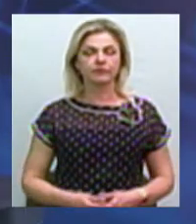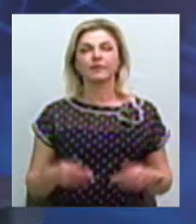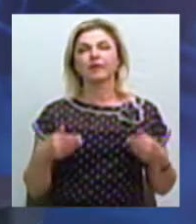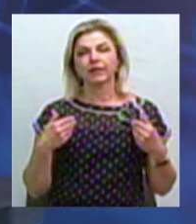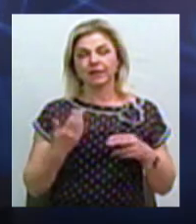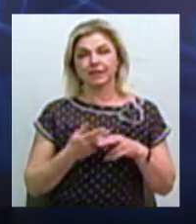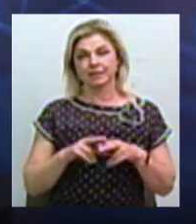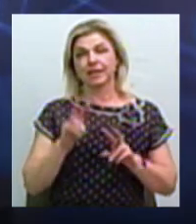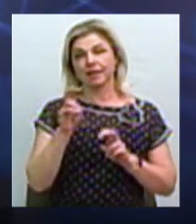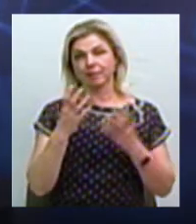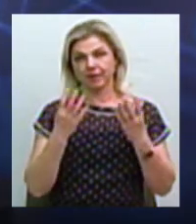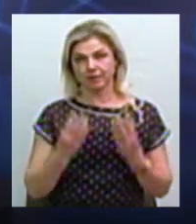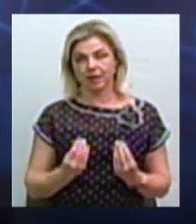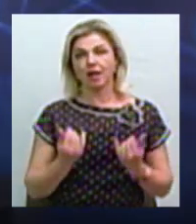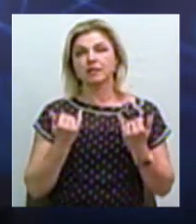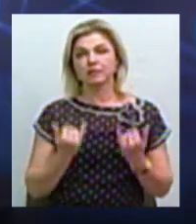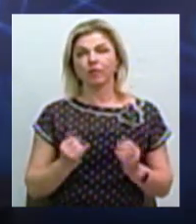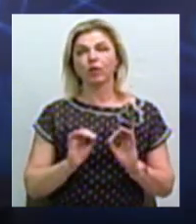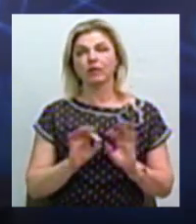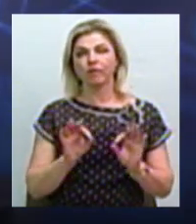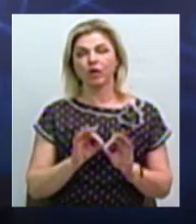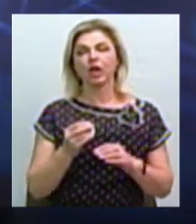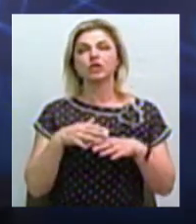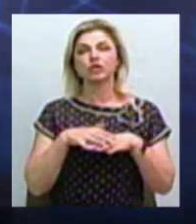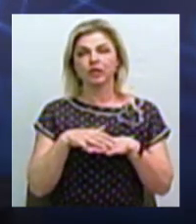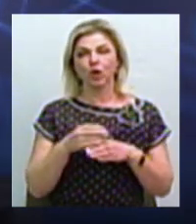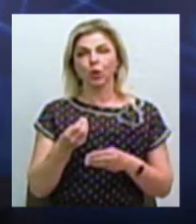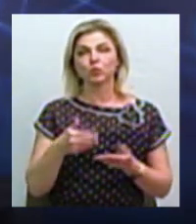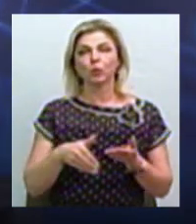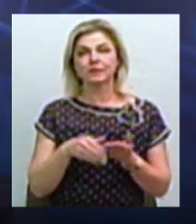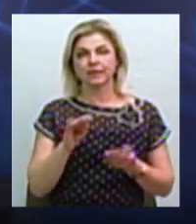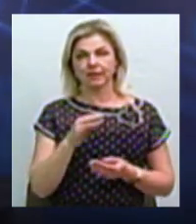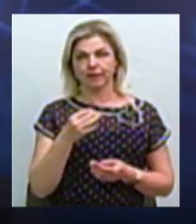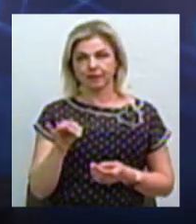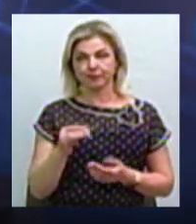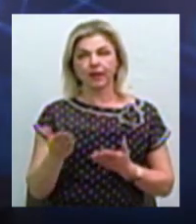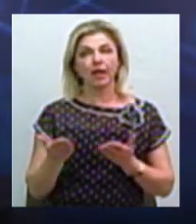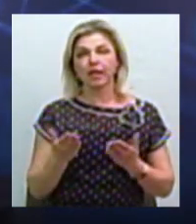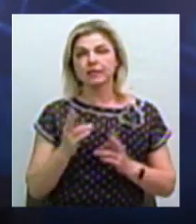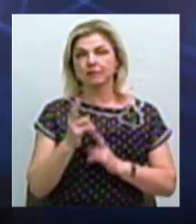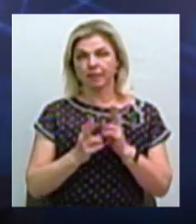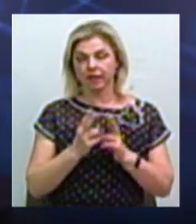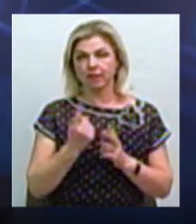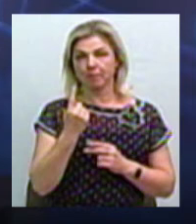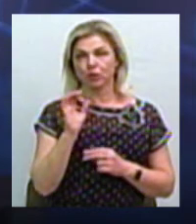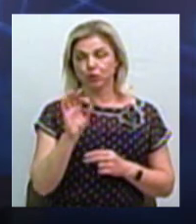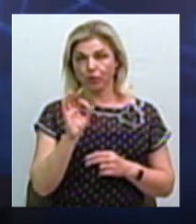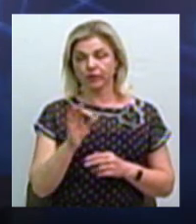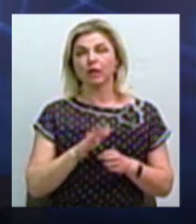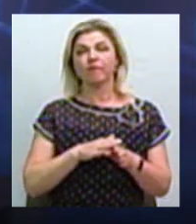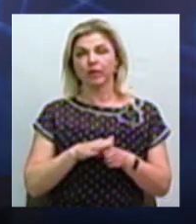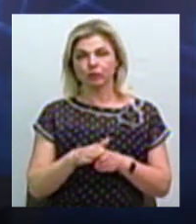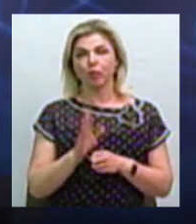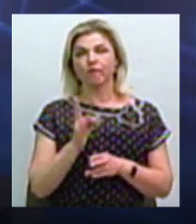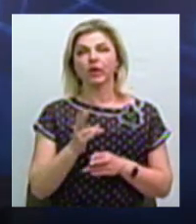вітаю, це тема дня, а тема нашого ефіру – нарахування субсидій. Які зміни з 1 жовтня відбудуться у